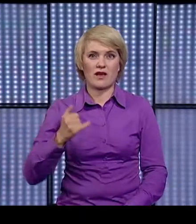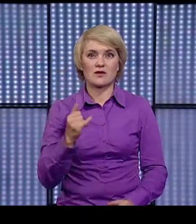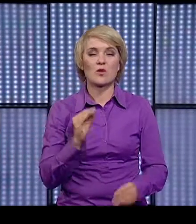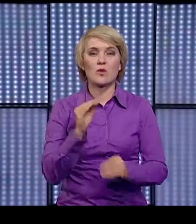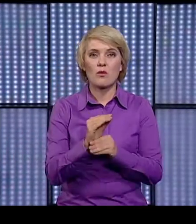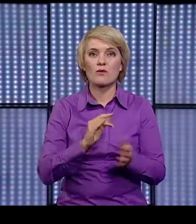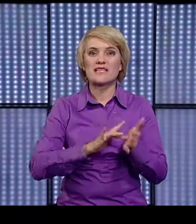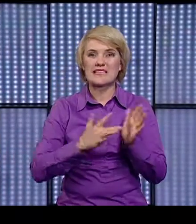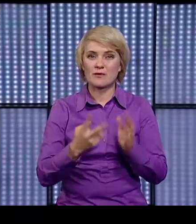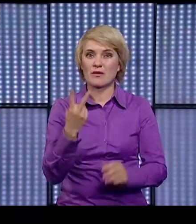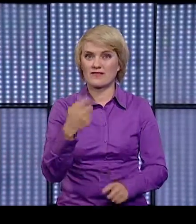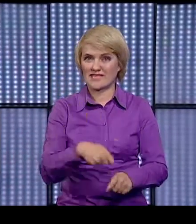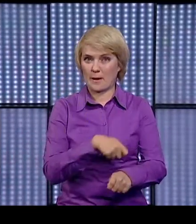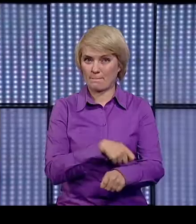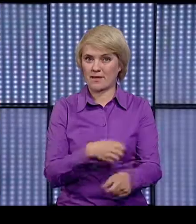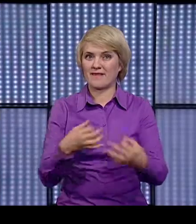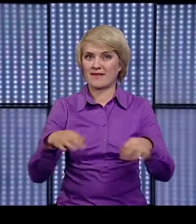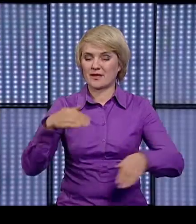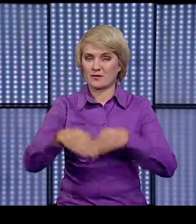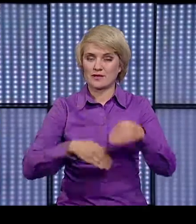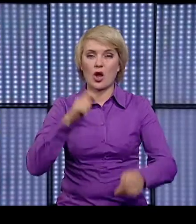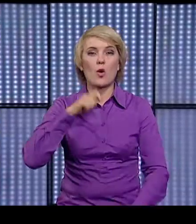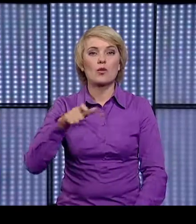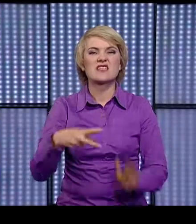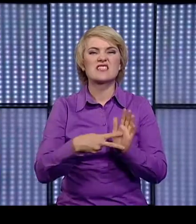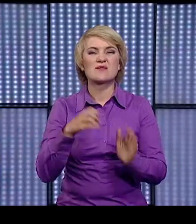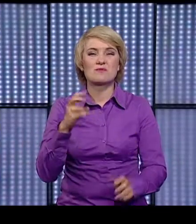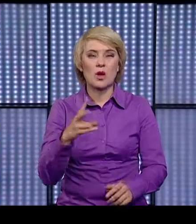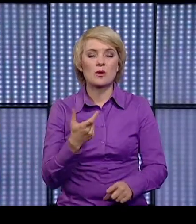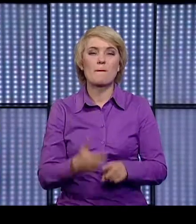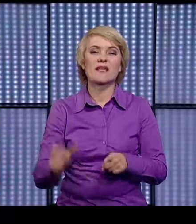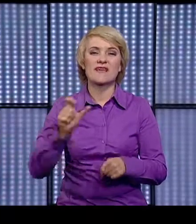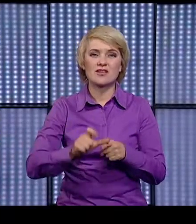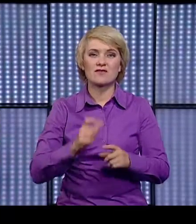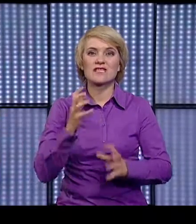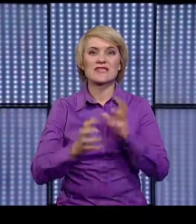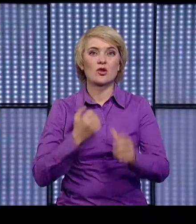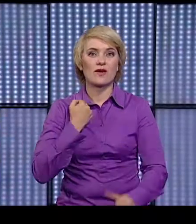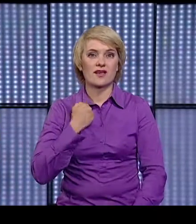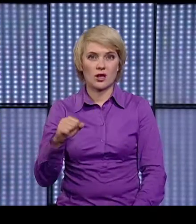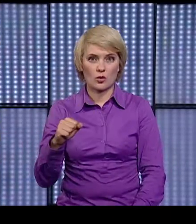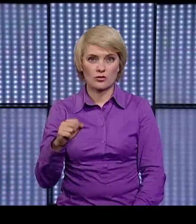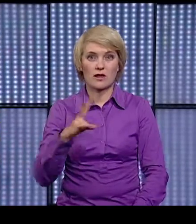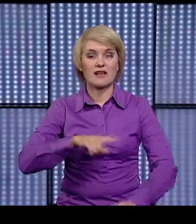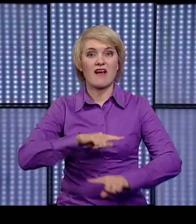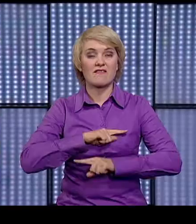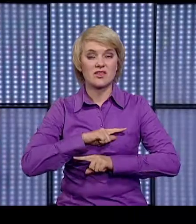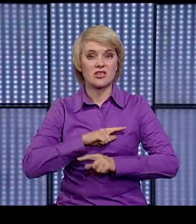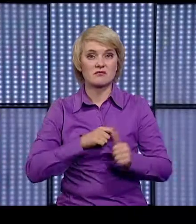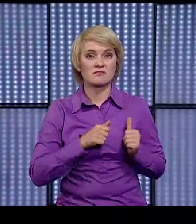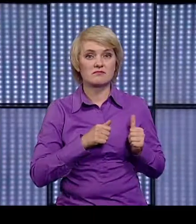сріблом на 200-метрівці вільним стилем. Українець на 7 секунд перевершив світовий рекорд на цій дистанції, але на фініші